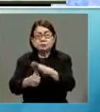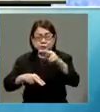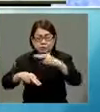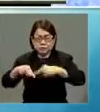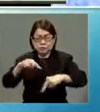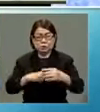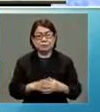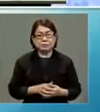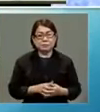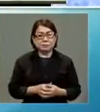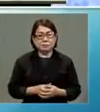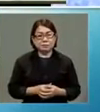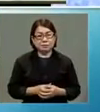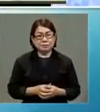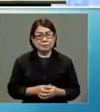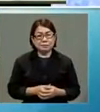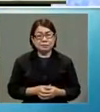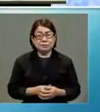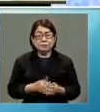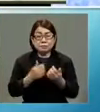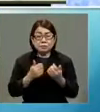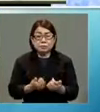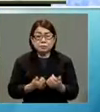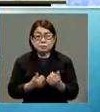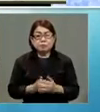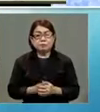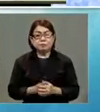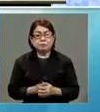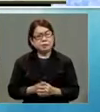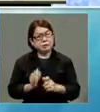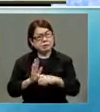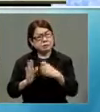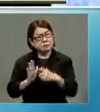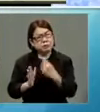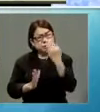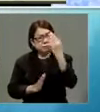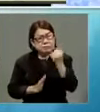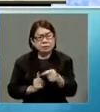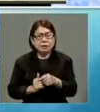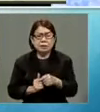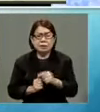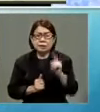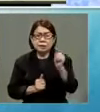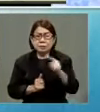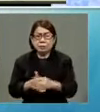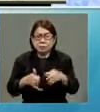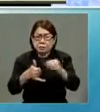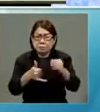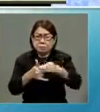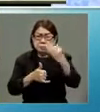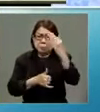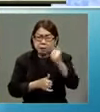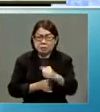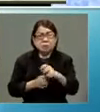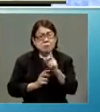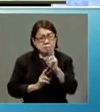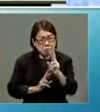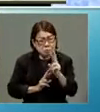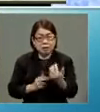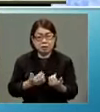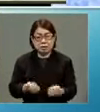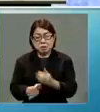ถานการณ์นะครับ เรื่องของปัจจัยเสี่ยงนะครับทั้งหมดในตั้งแต่ที่เราได้ดู